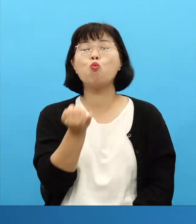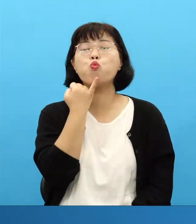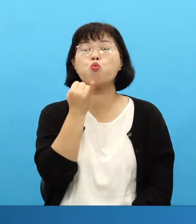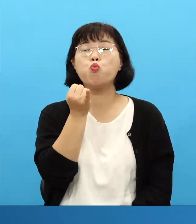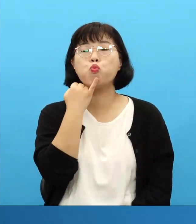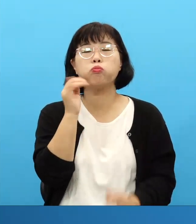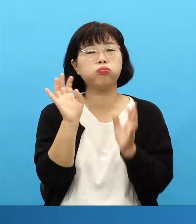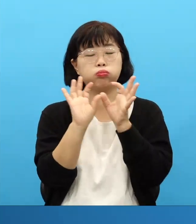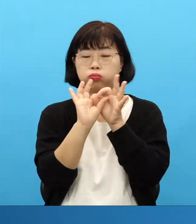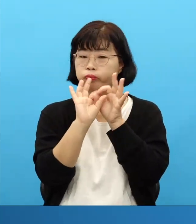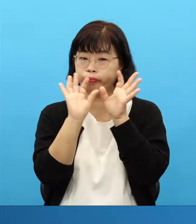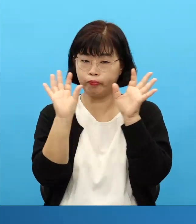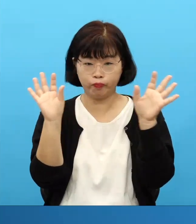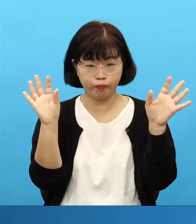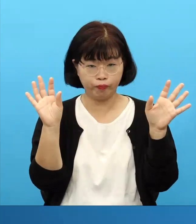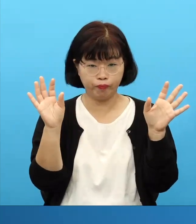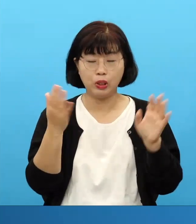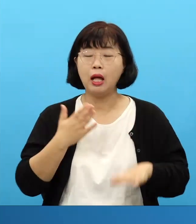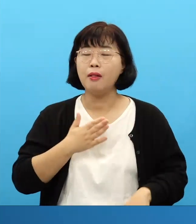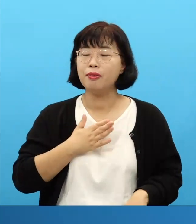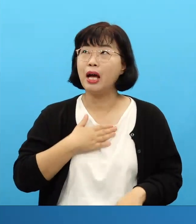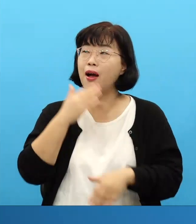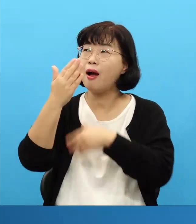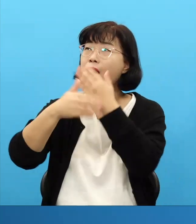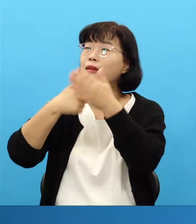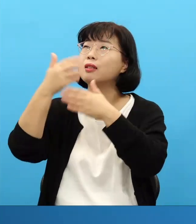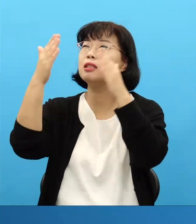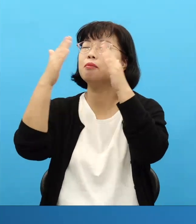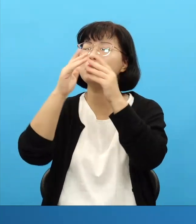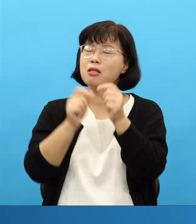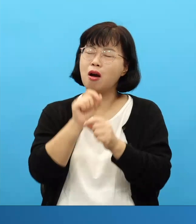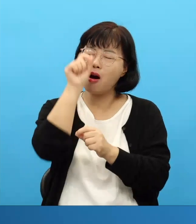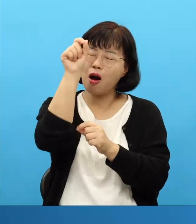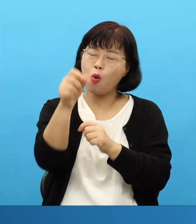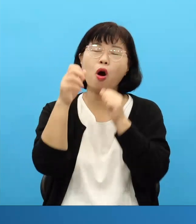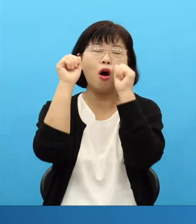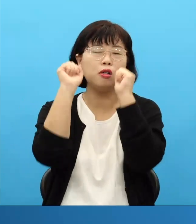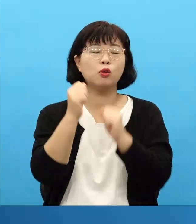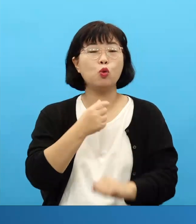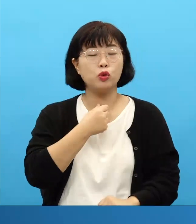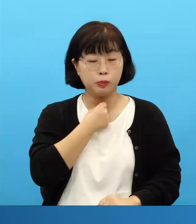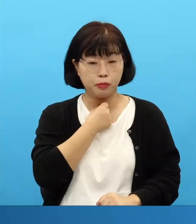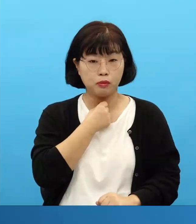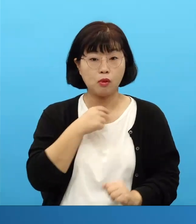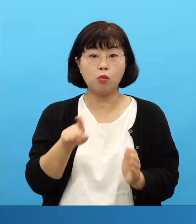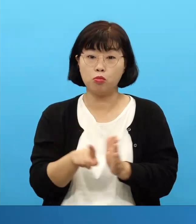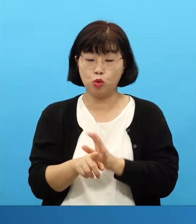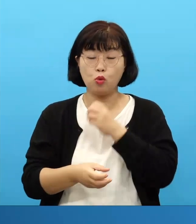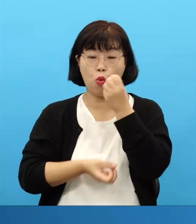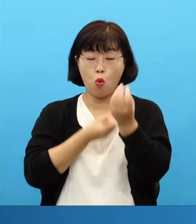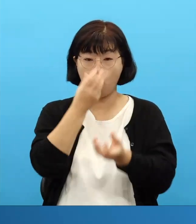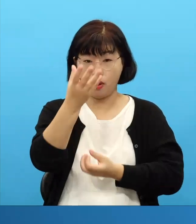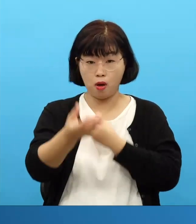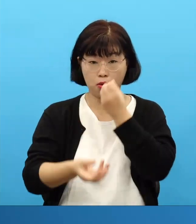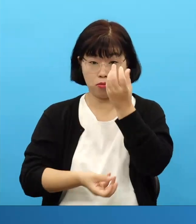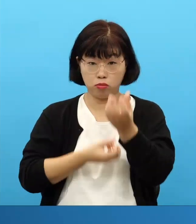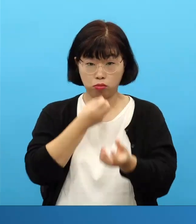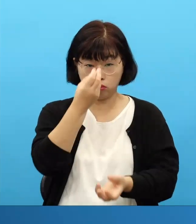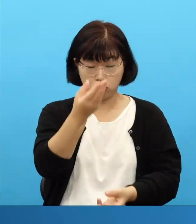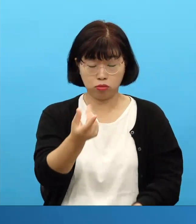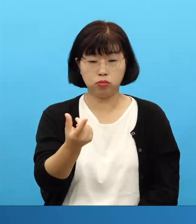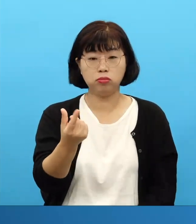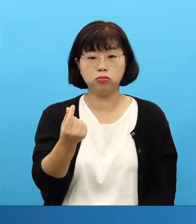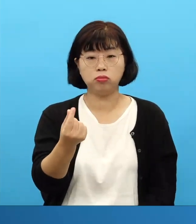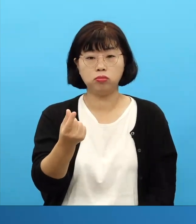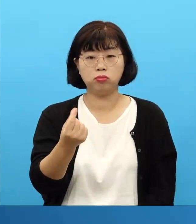fine. 내가 여호와의 집에 영원히 거하리로다. And I will dwell in the house of the Lord forever. 못 말리는 겁니다. And so he was